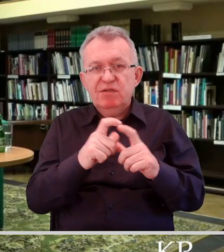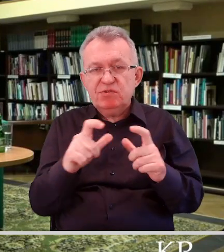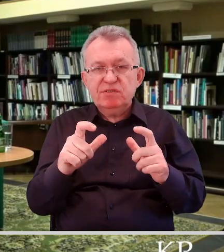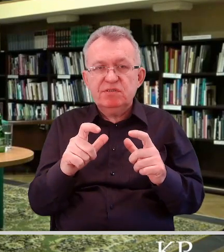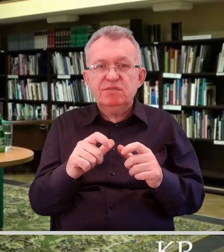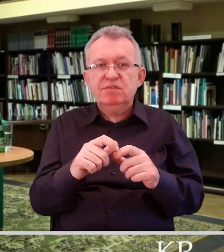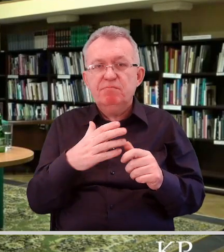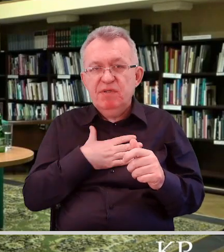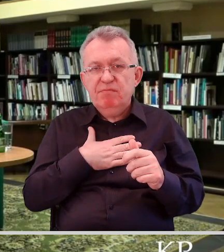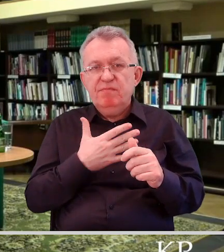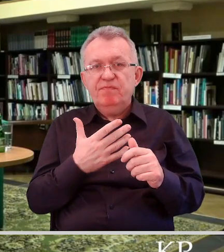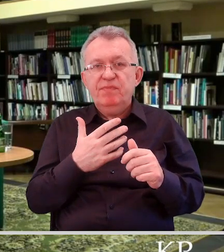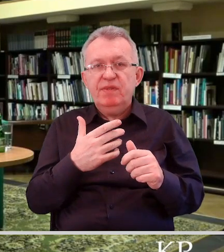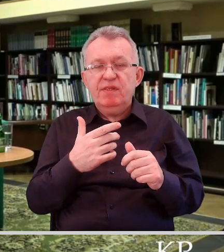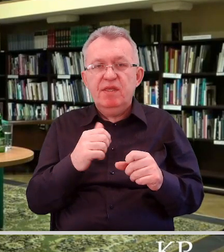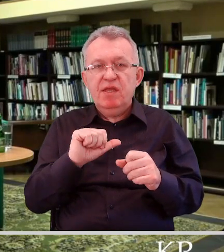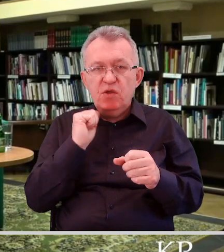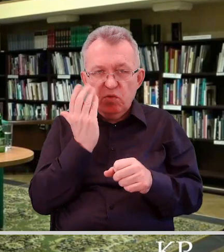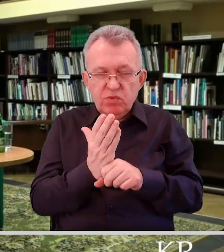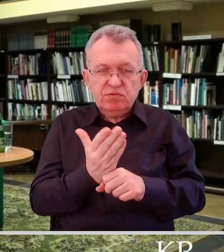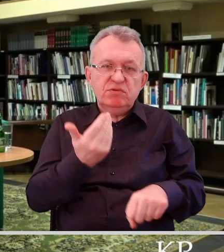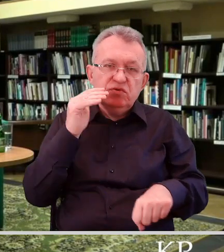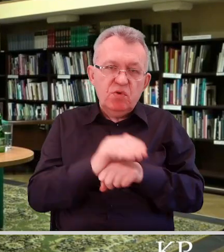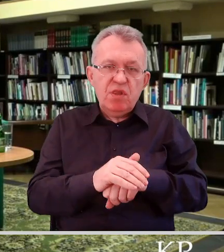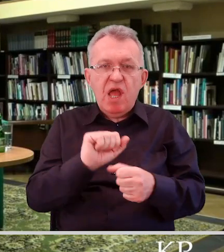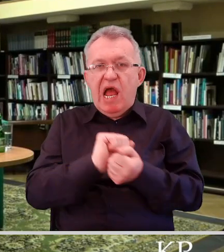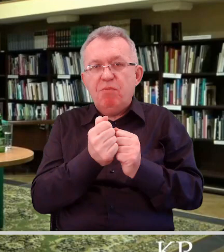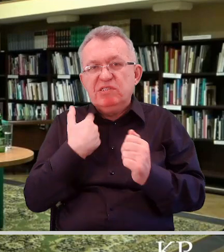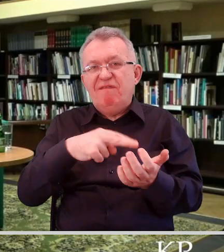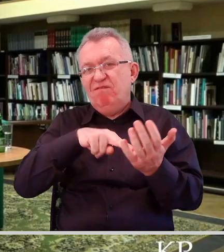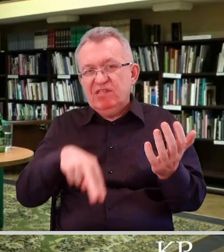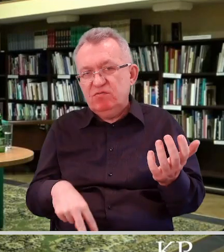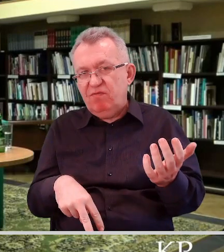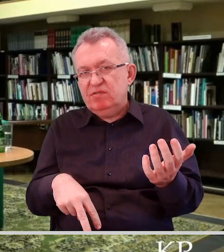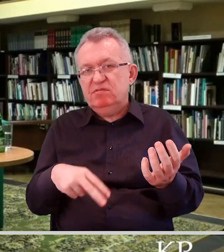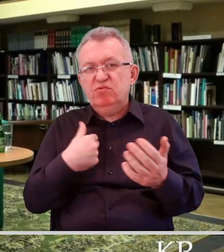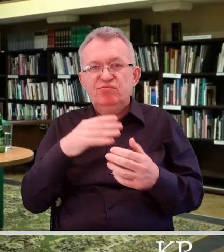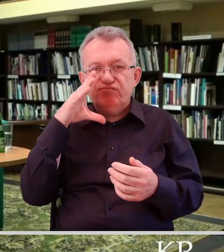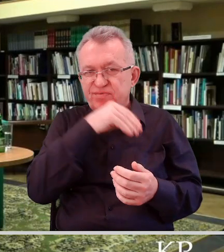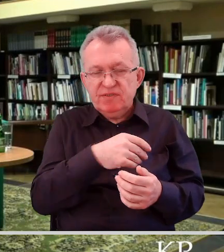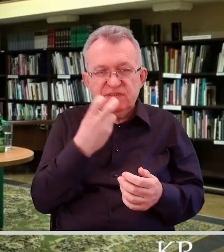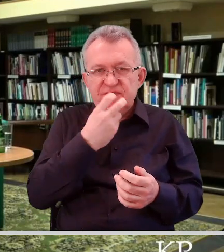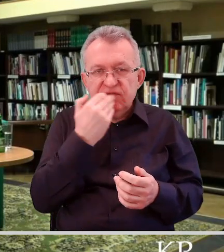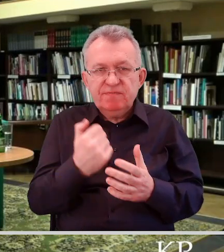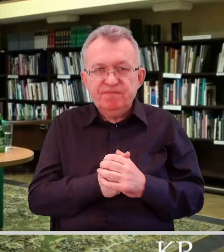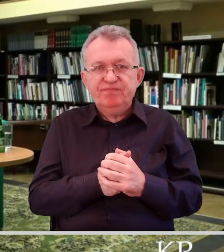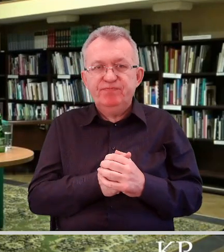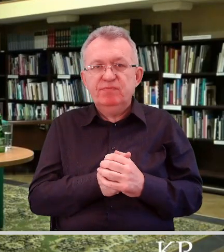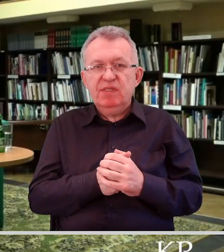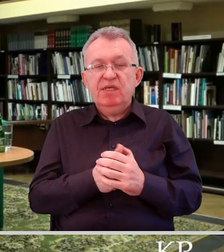albo taka, że już się pogodziłam, albo wychodzę z tego i już nie chcę i mnie to zbrzydza. No my jesteśmy w